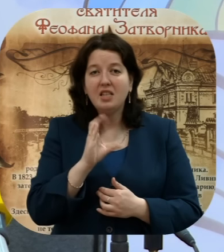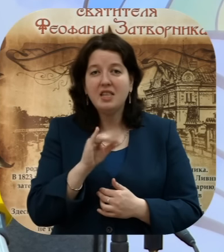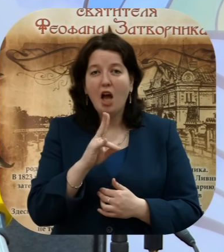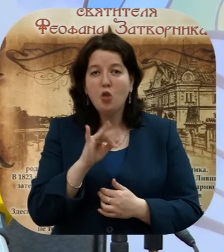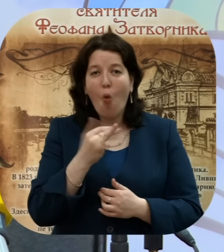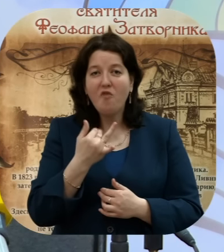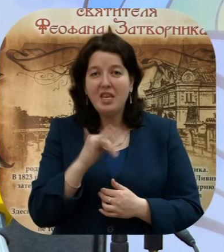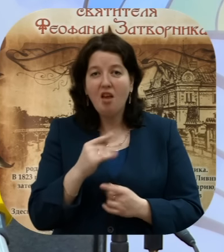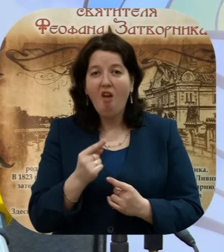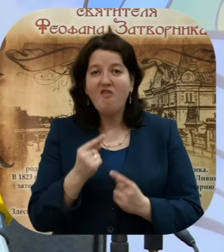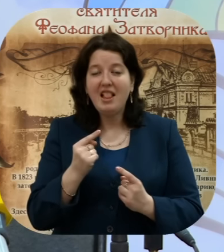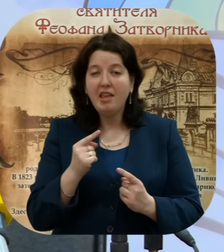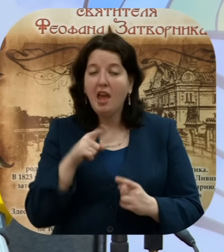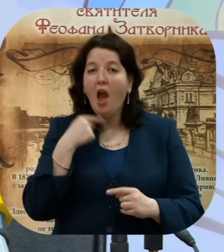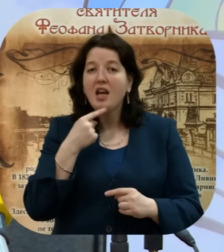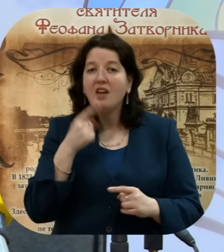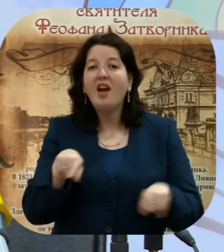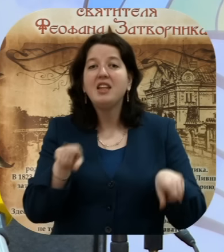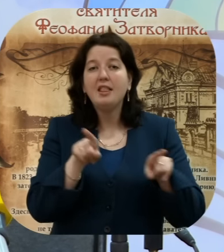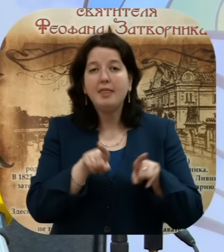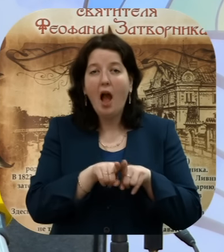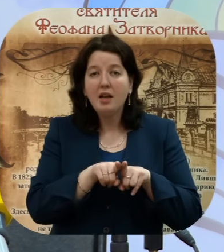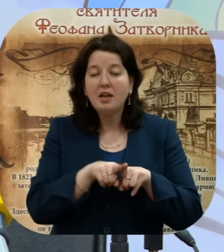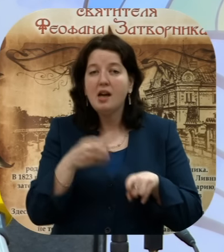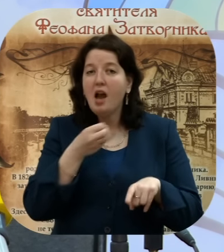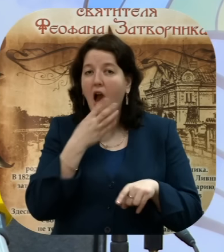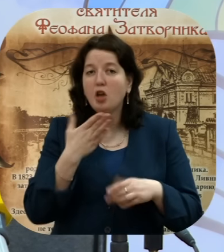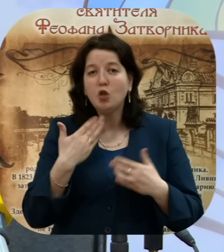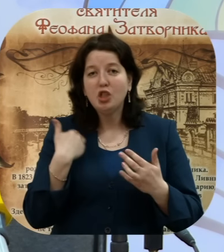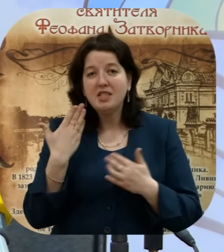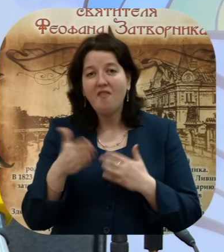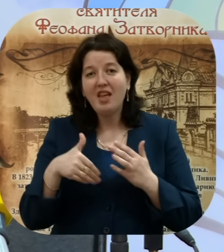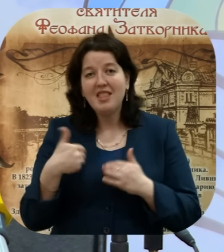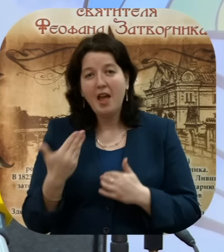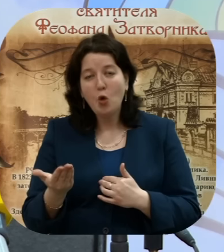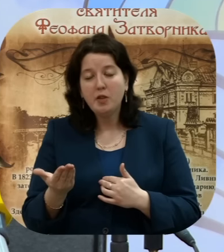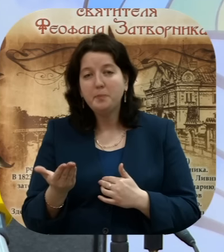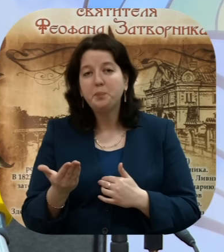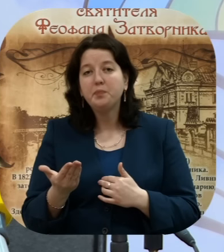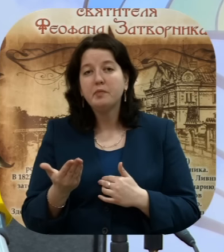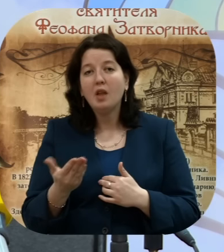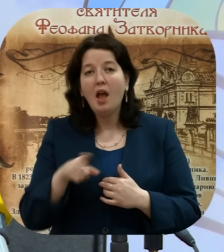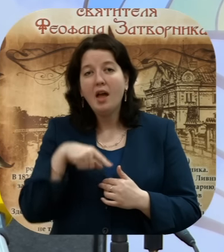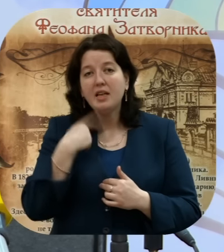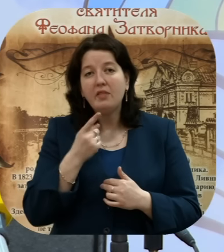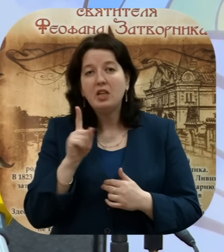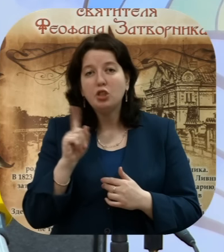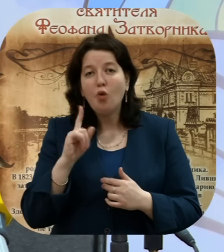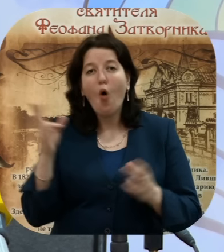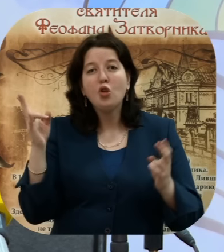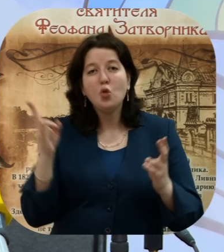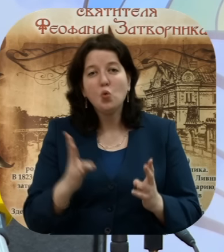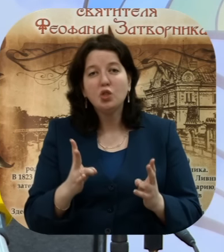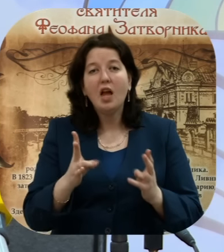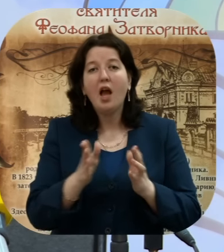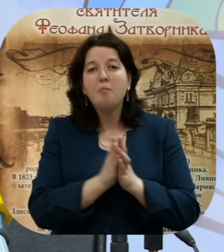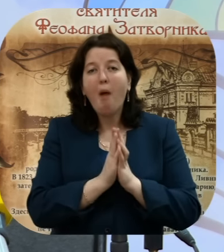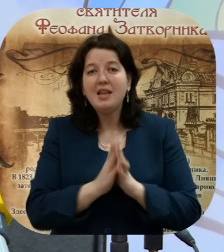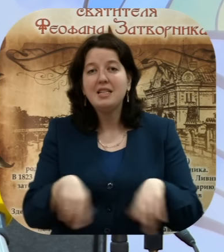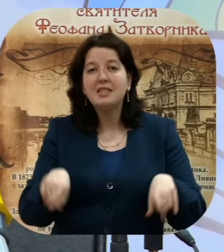говорит так. Хороший, кстати, совет дает. говорит, нужно молиться